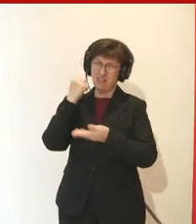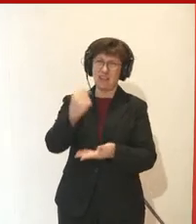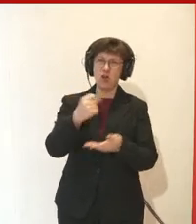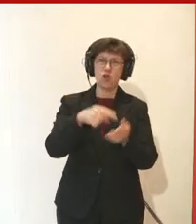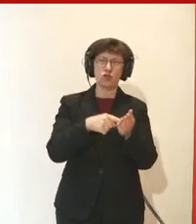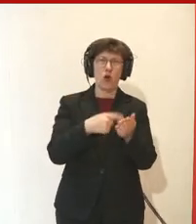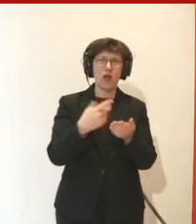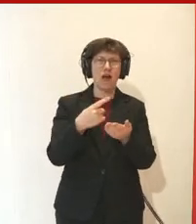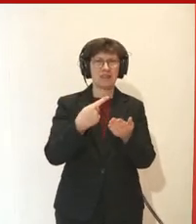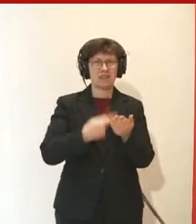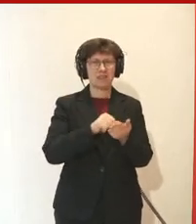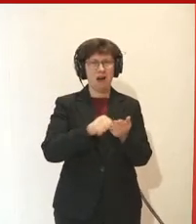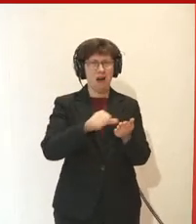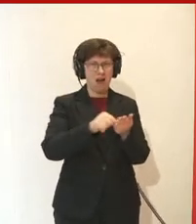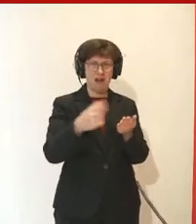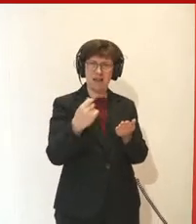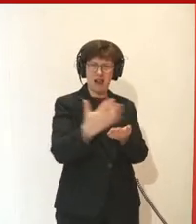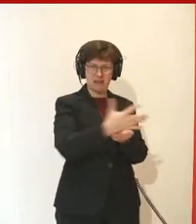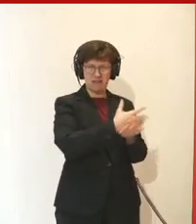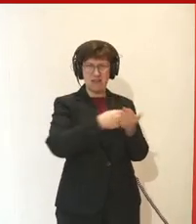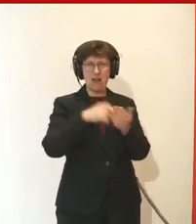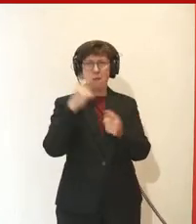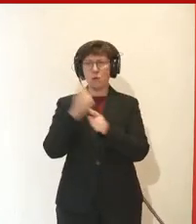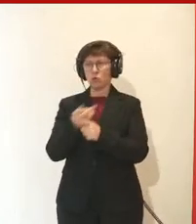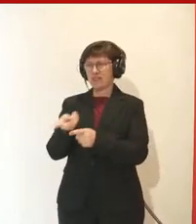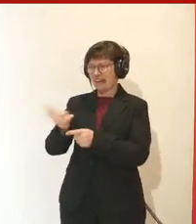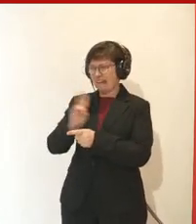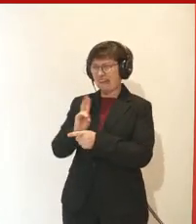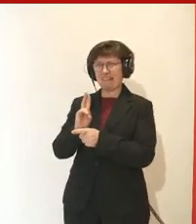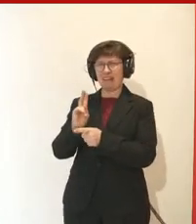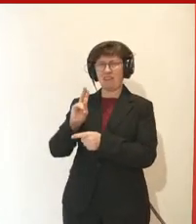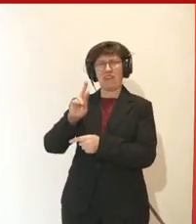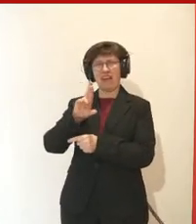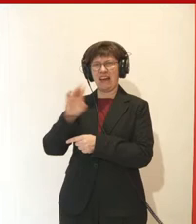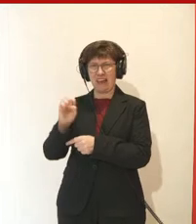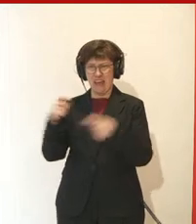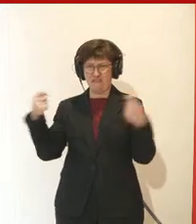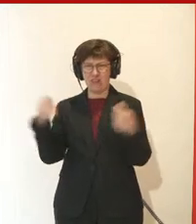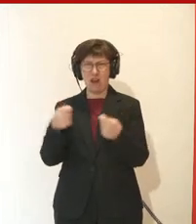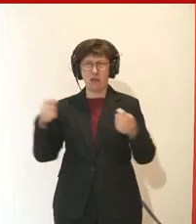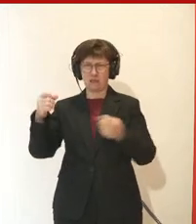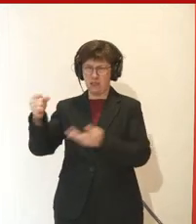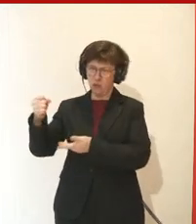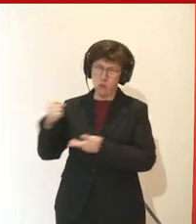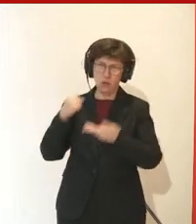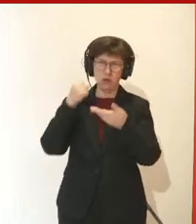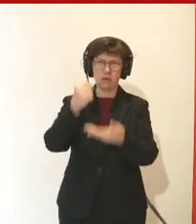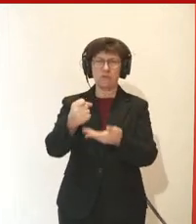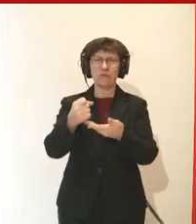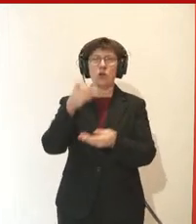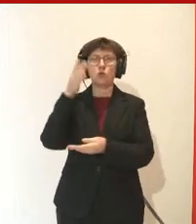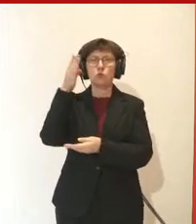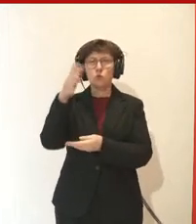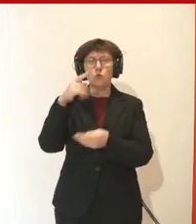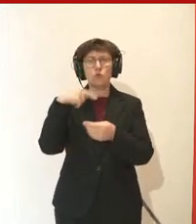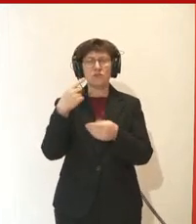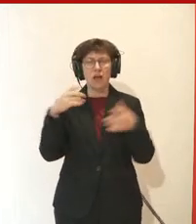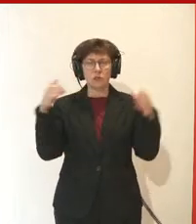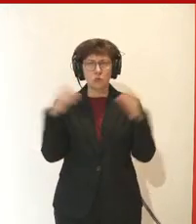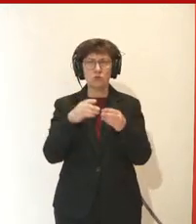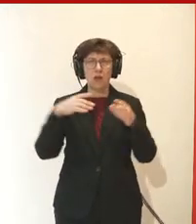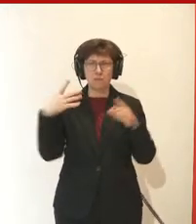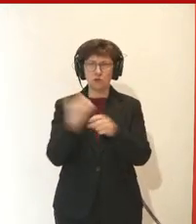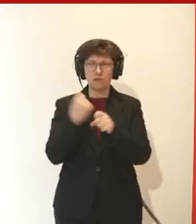steuerzahlerinnen und steuerzahlern und vom kreditmarkt refinanzieren dann werden wir die zukunft nur dann gemeinsam